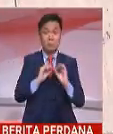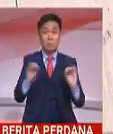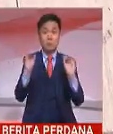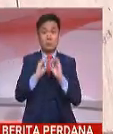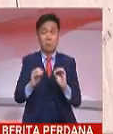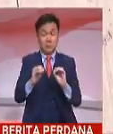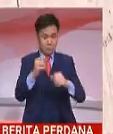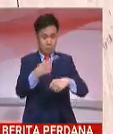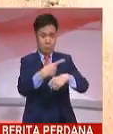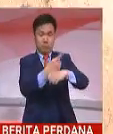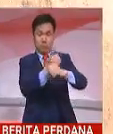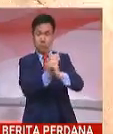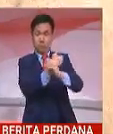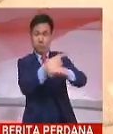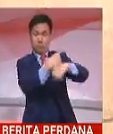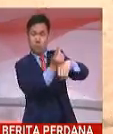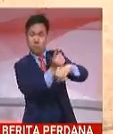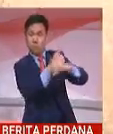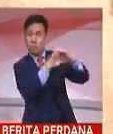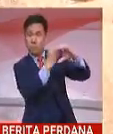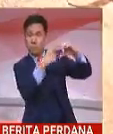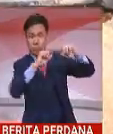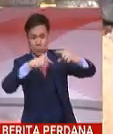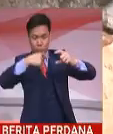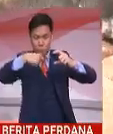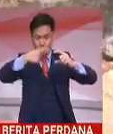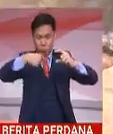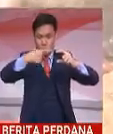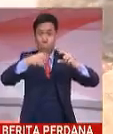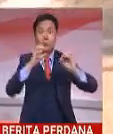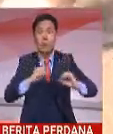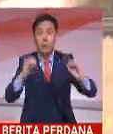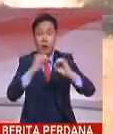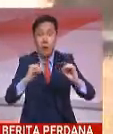mempunyai sebarang meter bekalan air yang berdaftar.